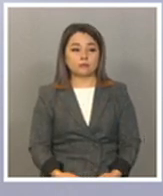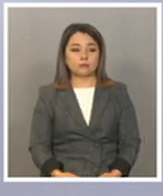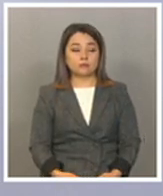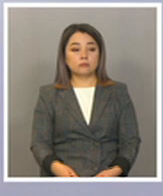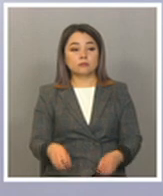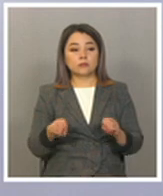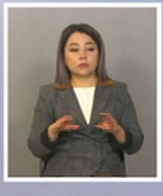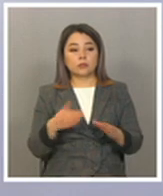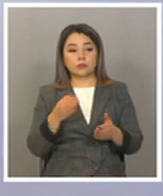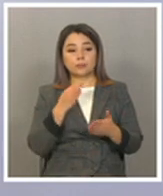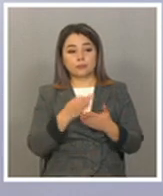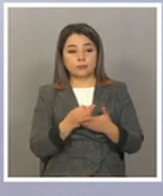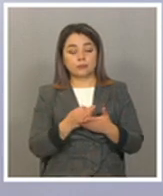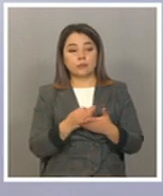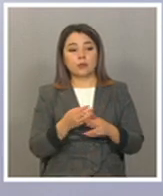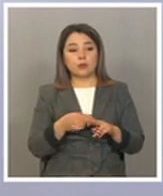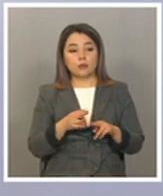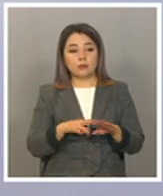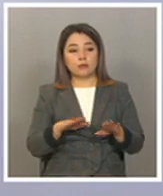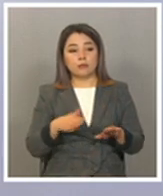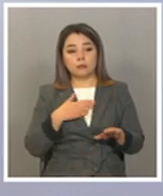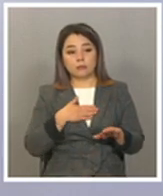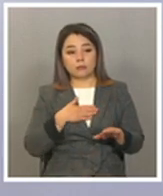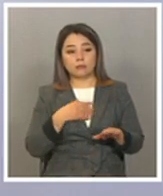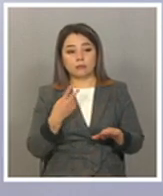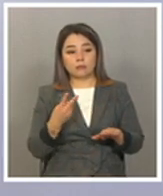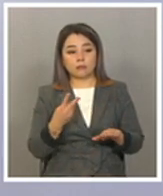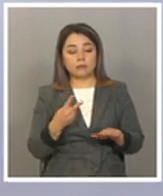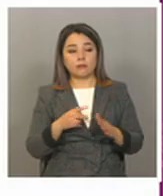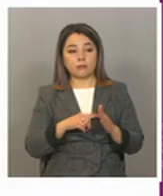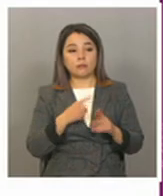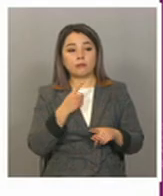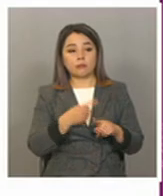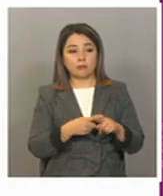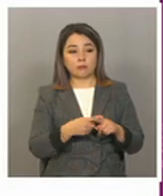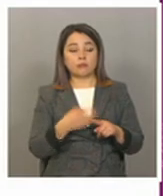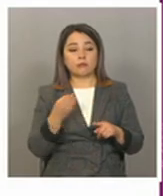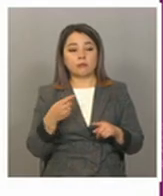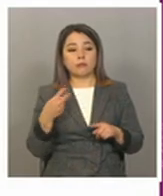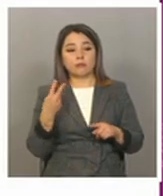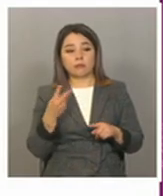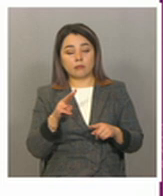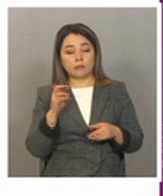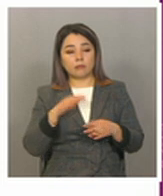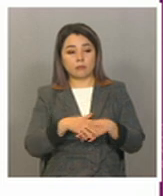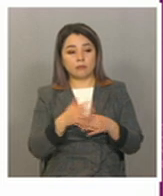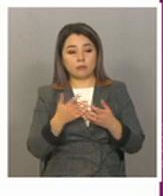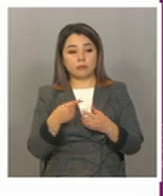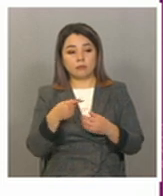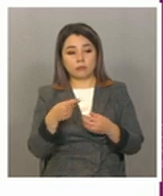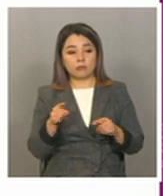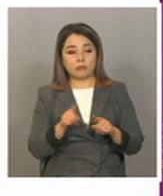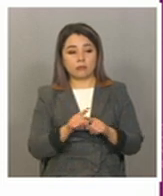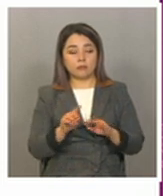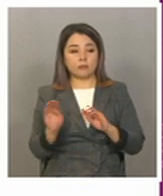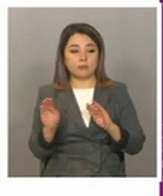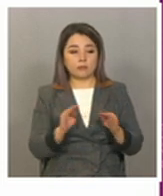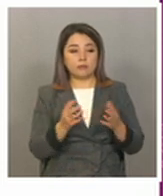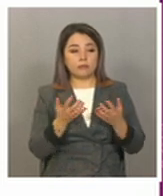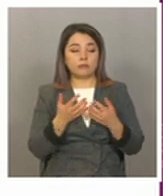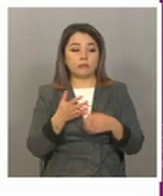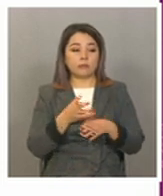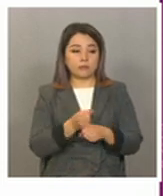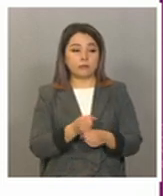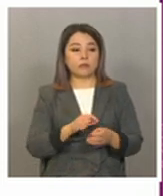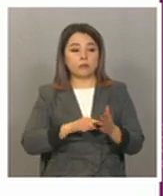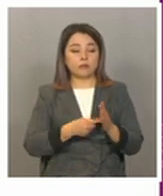Шешуі. Ал енді бұл жерде біз екі өрнектің қосынысының квадраты, екі өрнектің айырмасының квадраты қысқаша көбейту